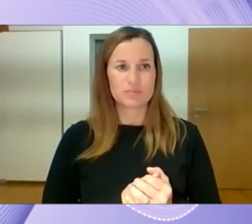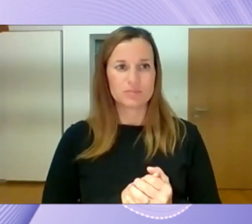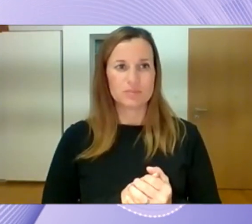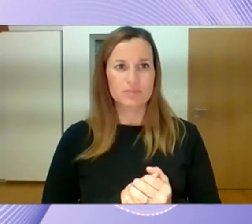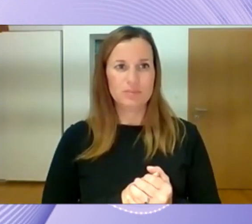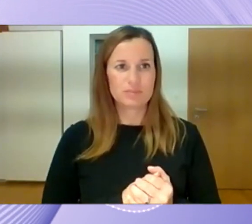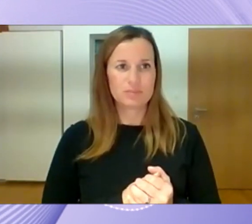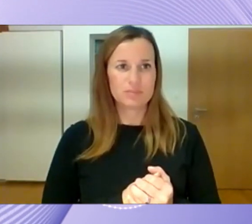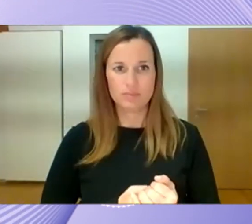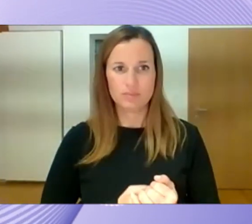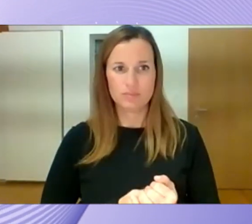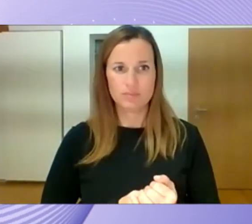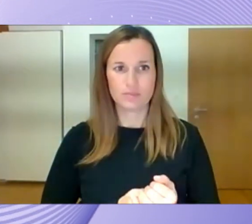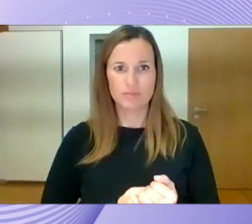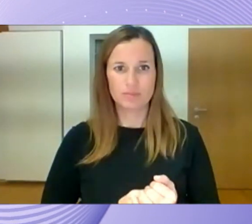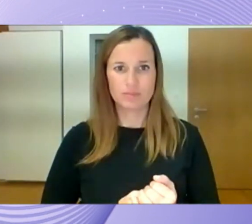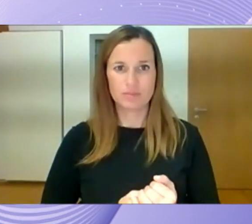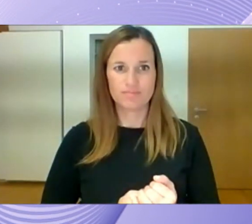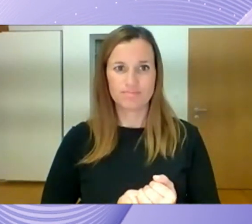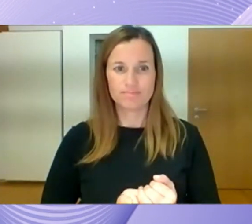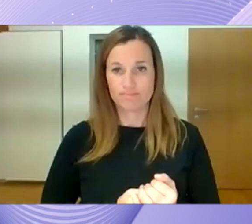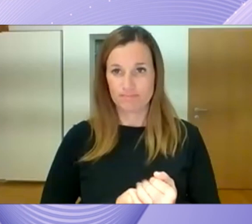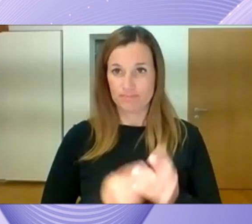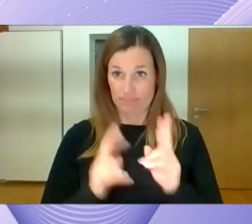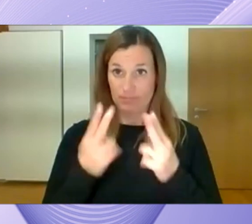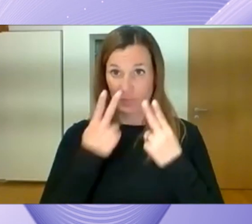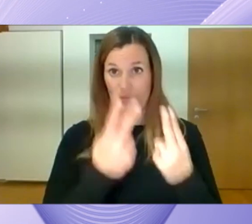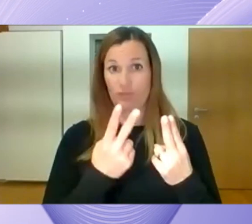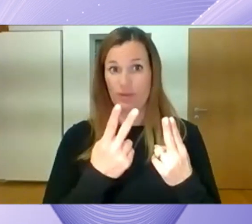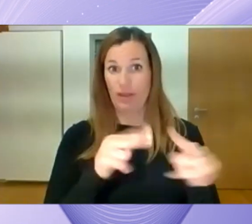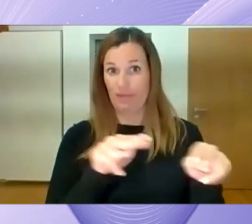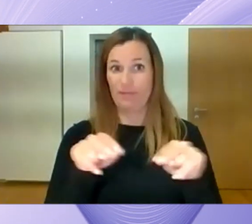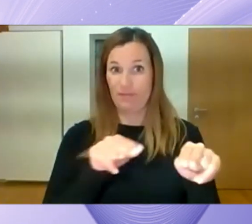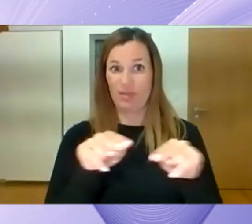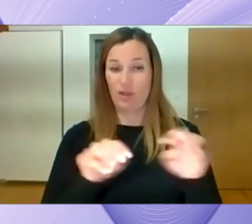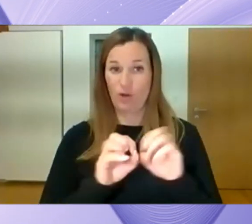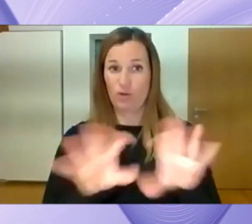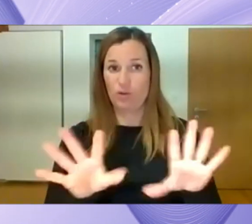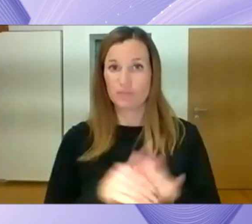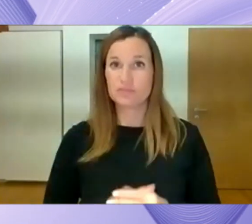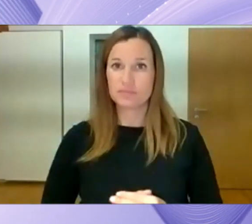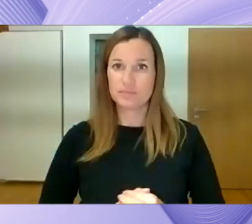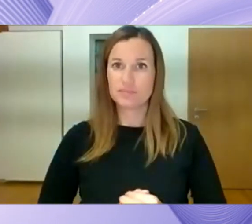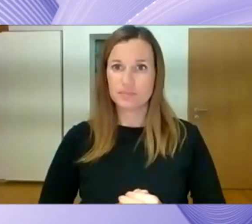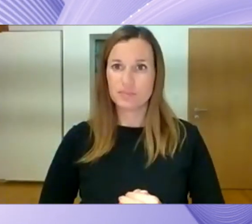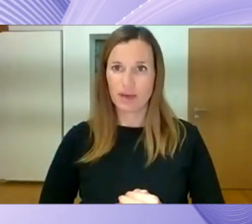Evo. A vidite zdaj na ekranu filmček oziroma začetek?